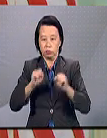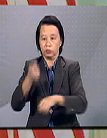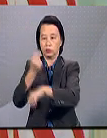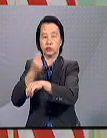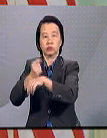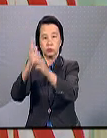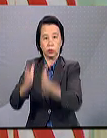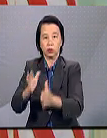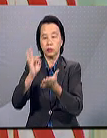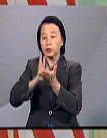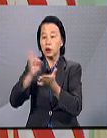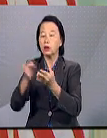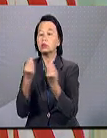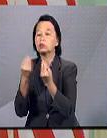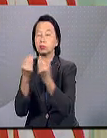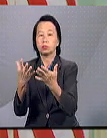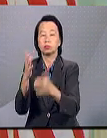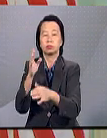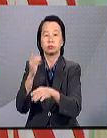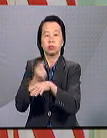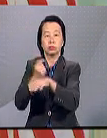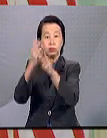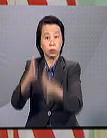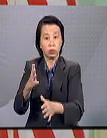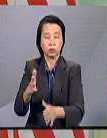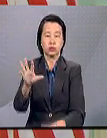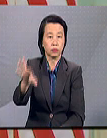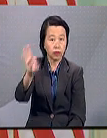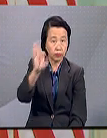petugas, bilangan petugas yang dilantik.